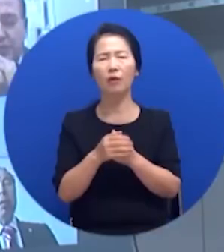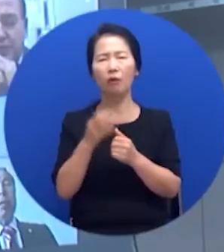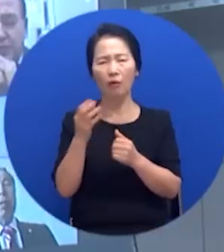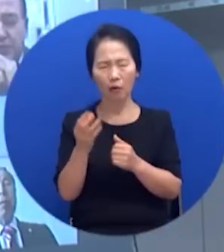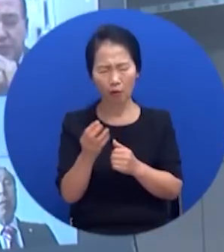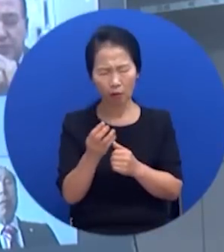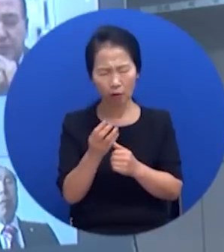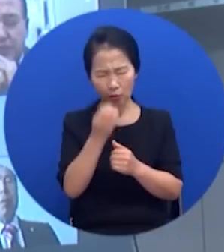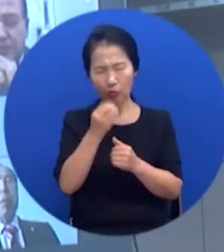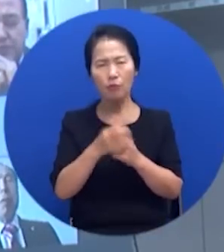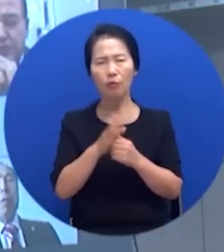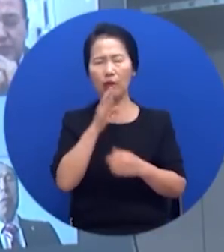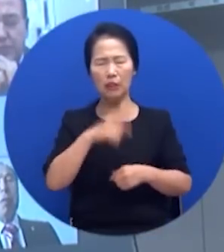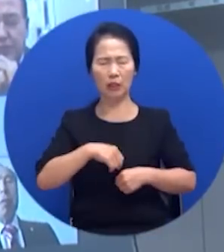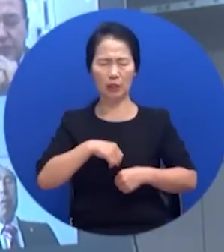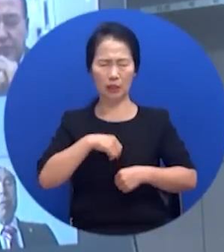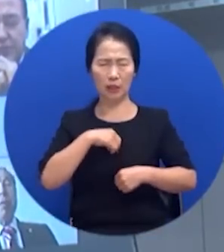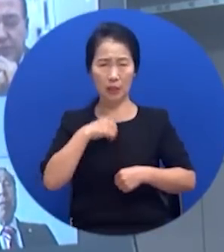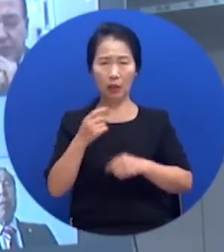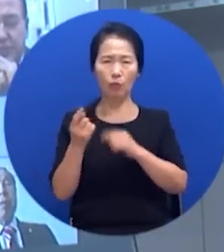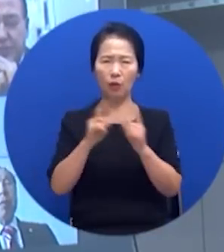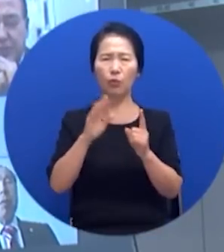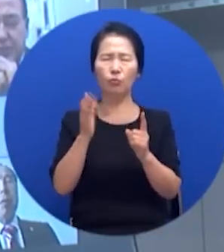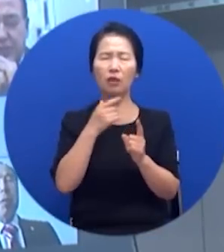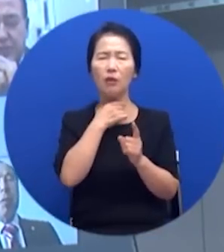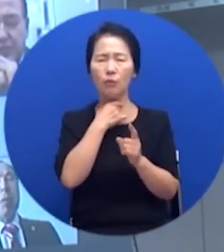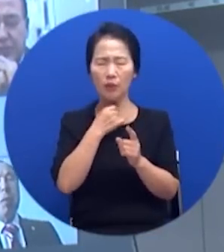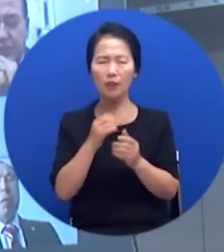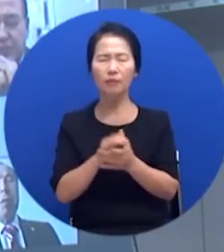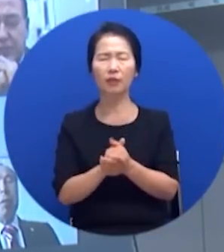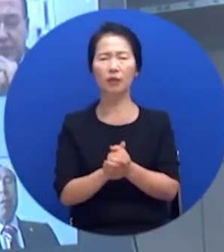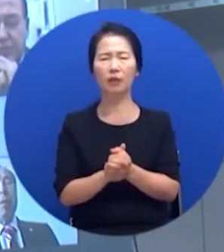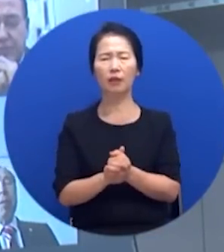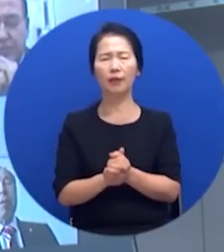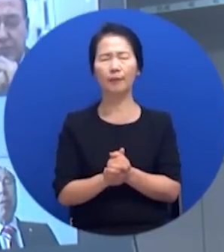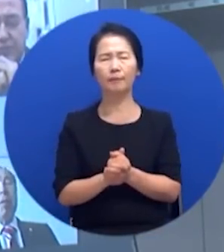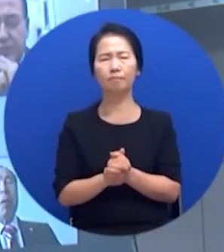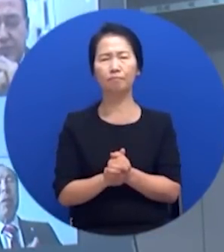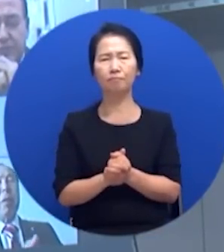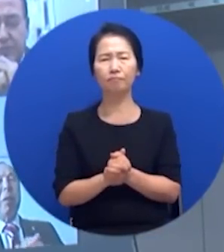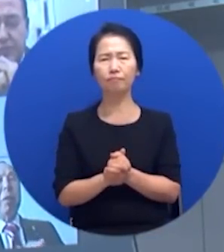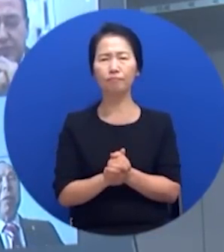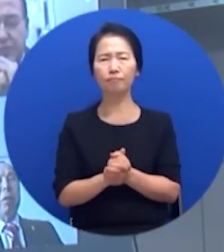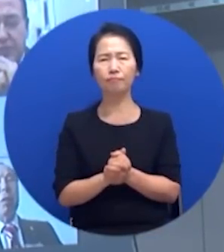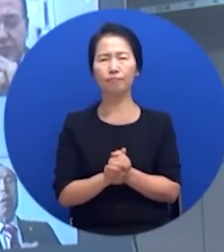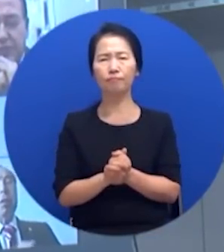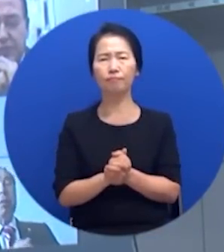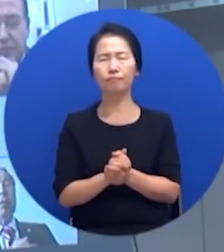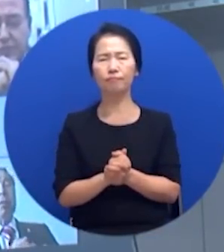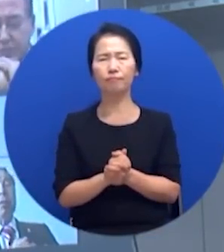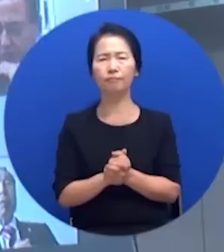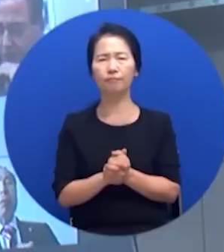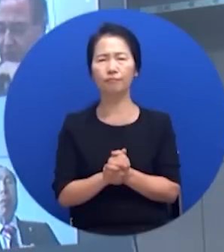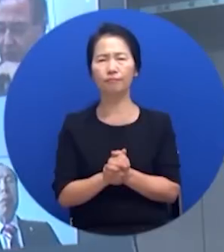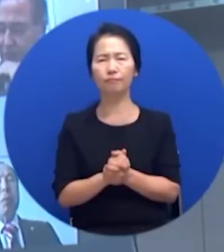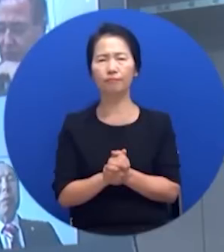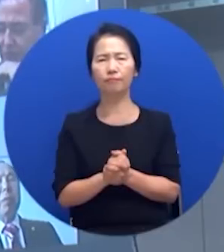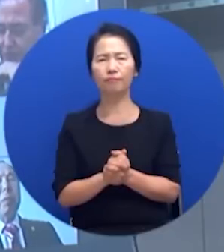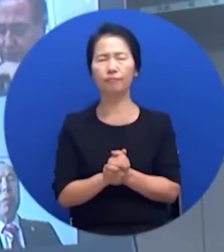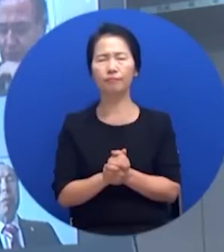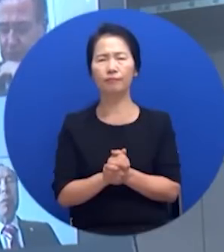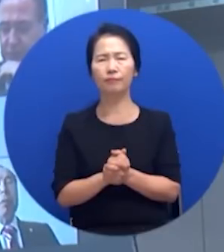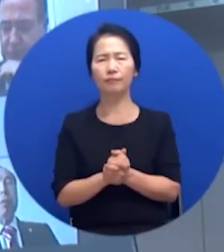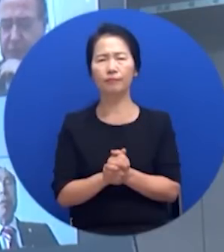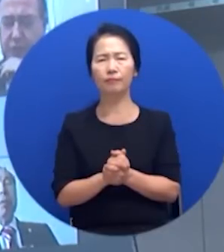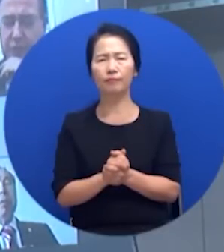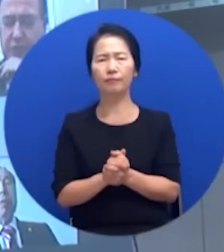정의롭기를 기도합니다. 자유가 없는 사랑과 평등과 공정과 거기 무슨 소용이 있겠습니까? 아버지